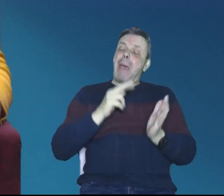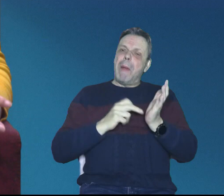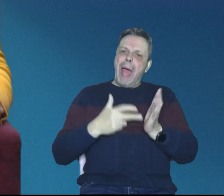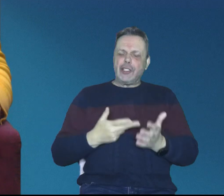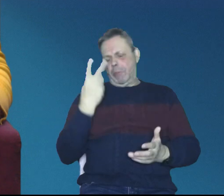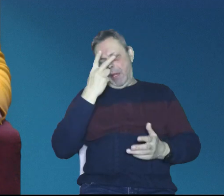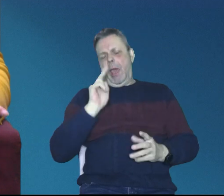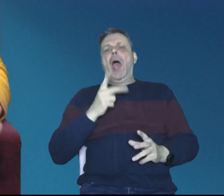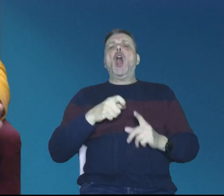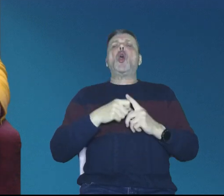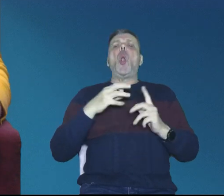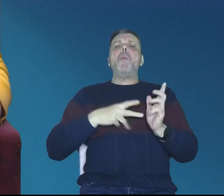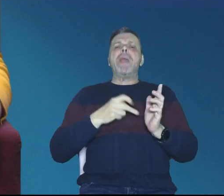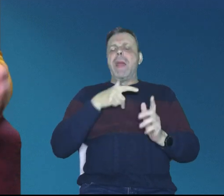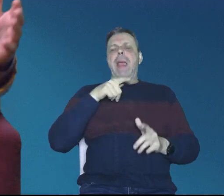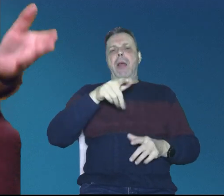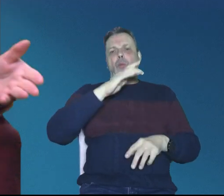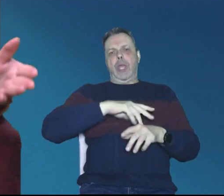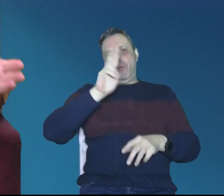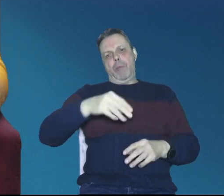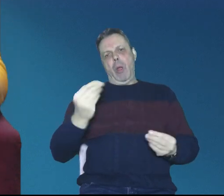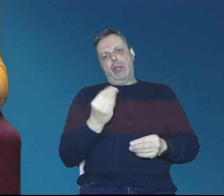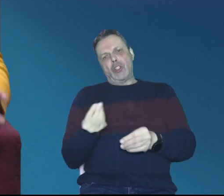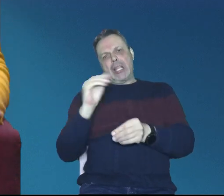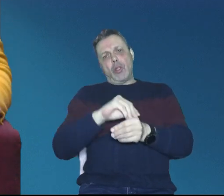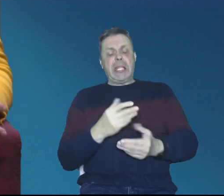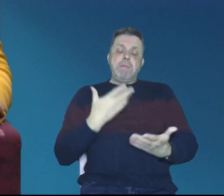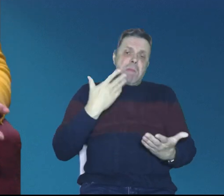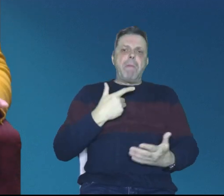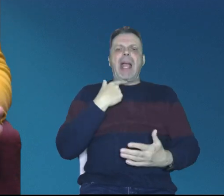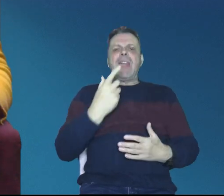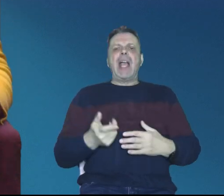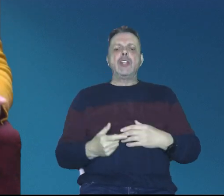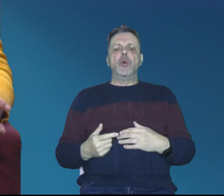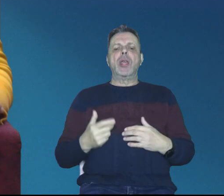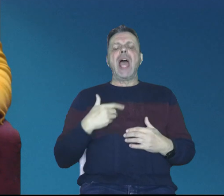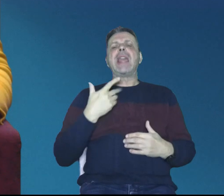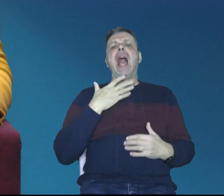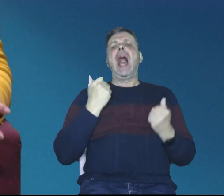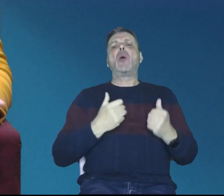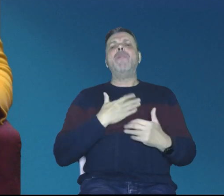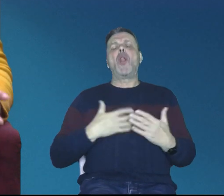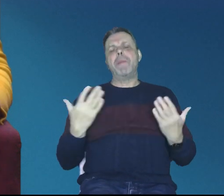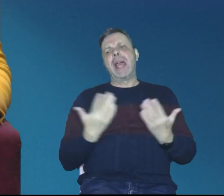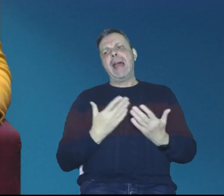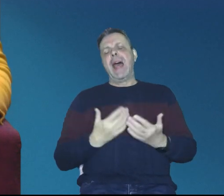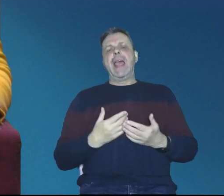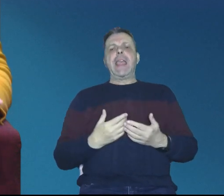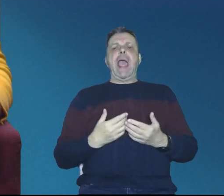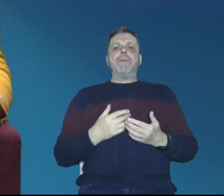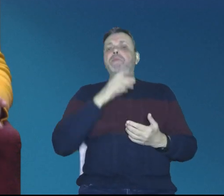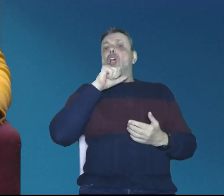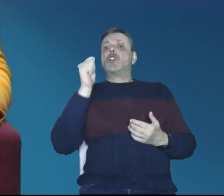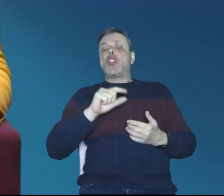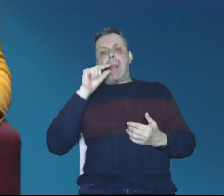jedan šarmantni način, pa Kolumbine i na tu temu imaju nešto za dodati, pa kad kažu, ja jako volim kada